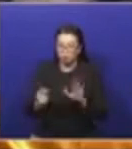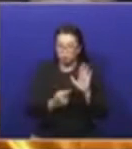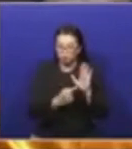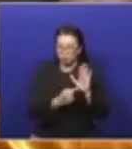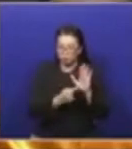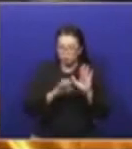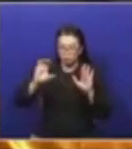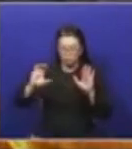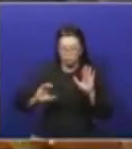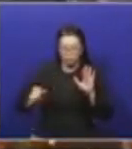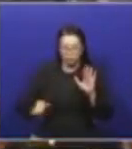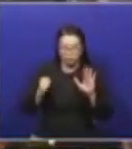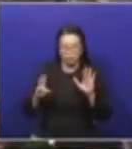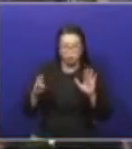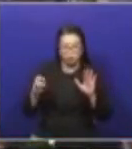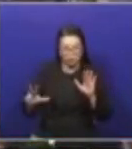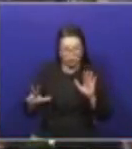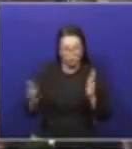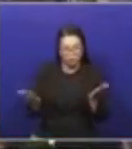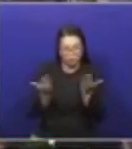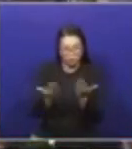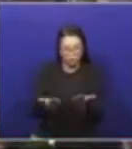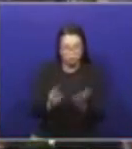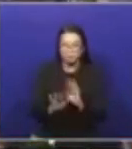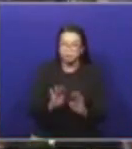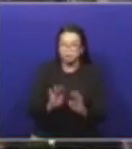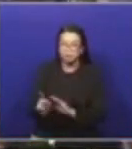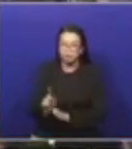มีวิชาเสร็จเงินแต่ถ้าเอาชีวิตเป็นตัวตั้งเงินก้อนนี้จะทำลายความมั่นคงของทุกชีวิตในประเทศไทยผมเปิดเอกสารพรบโอนงบประมาณครับดูไปพร้อมๆกับงบประมาณปี63ตอบคำถามแรกที่อยากถามรัฐบาลคือ